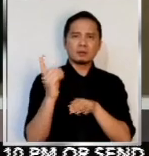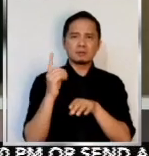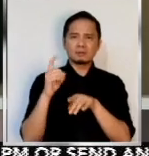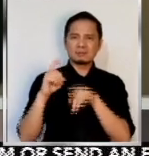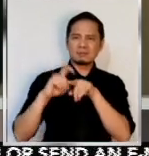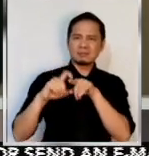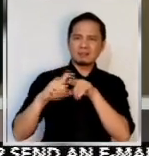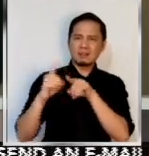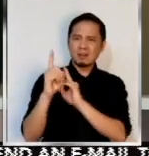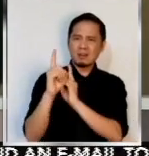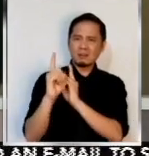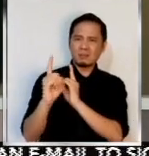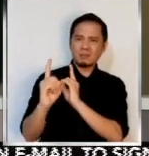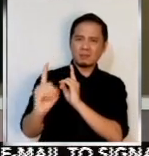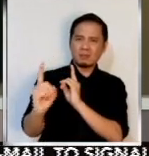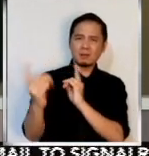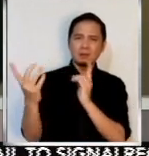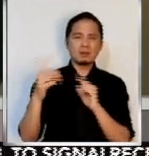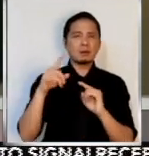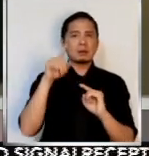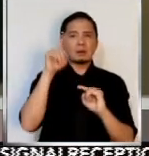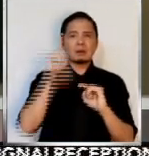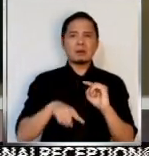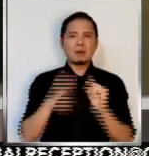it because the electric post stands in the middle